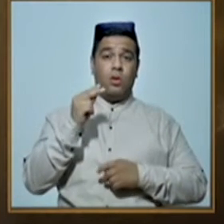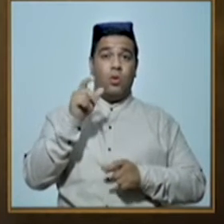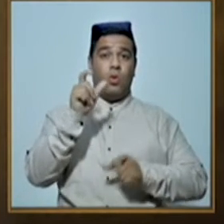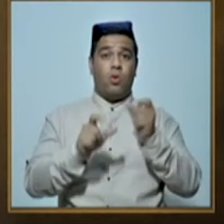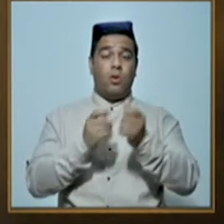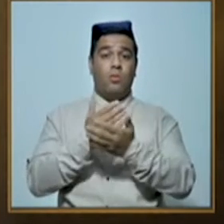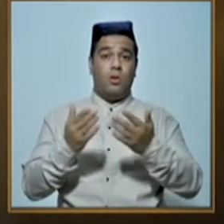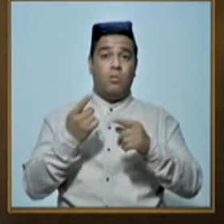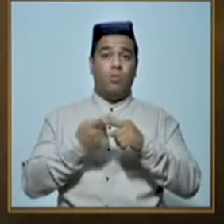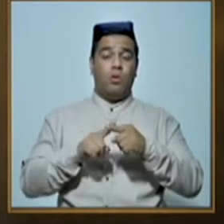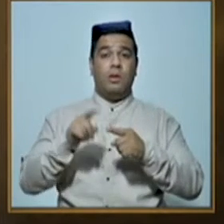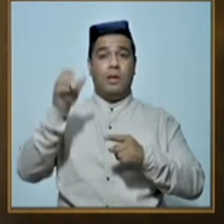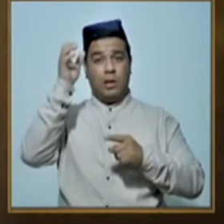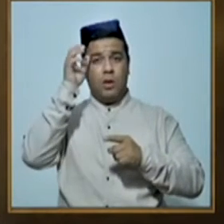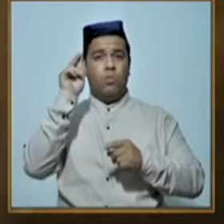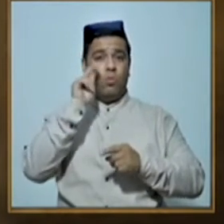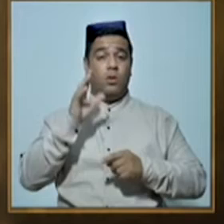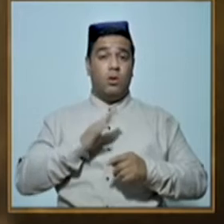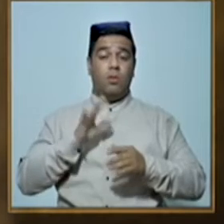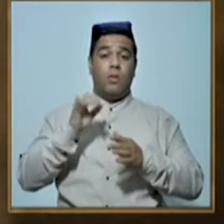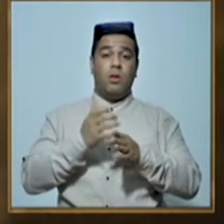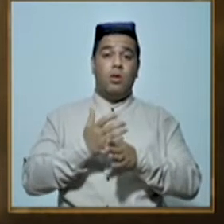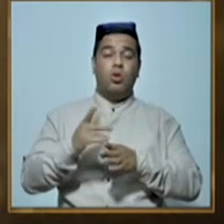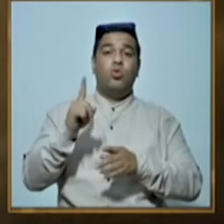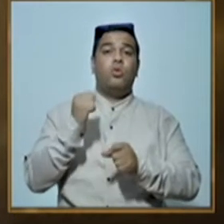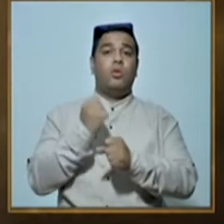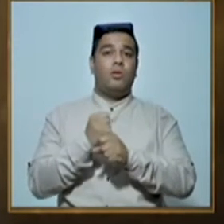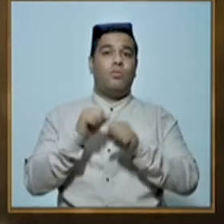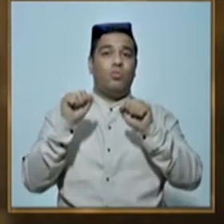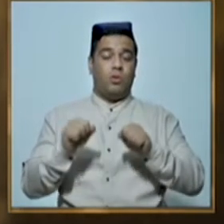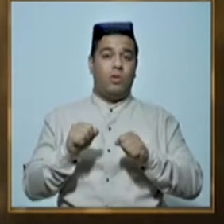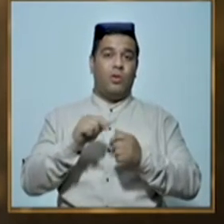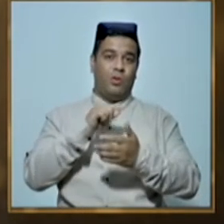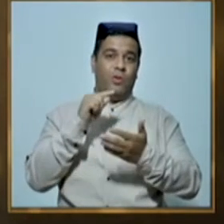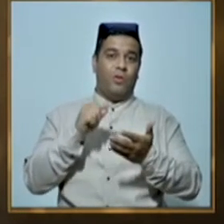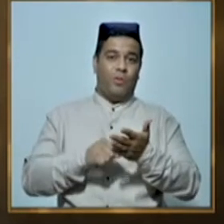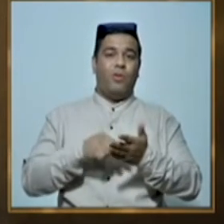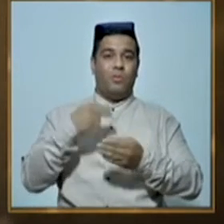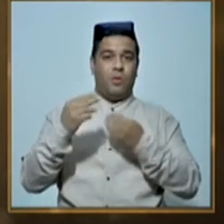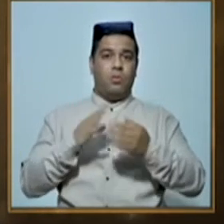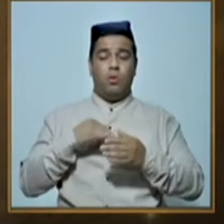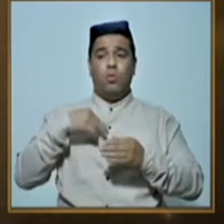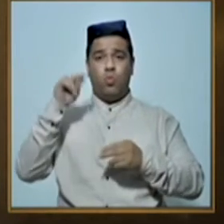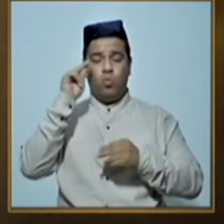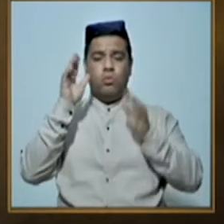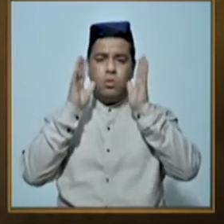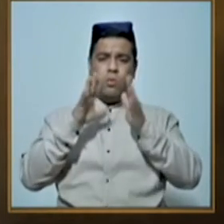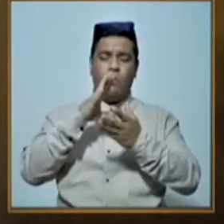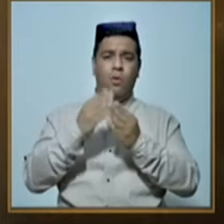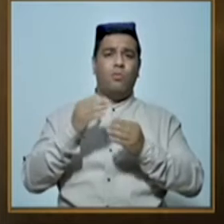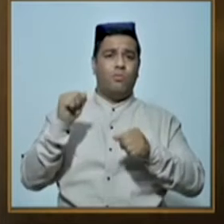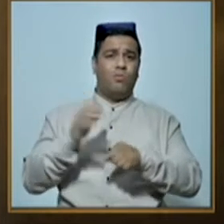odamlarimiz bularni ham bilib oldik, bundan keyin yana nima qilamiz degan savollarni berishni boshlashdi.